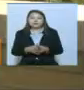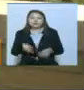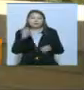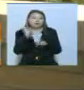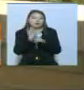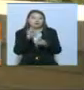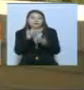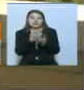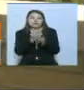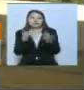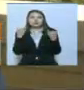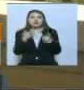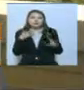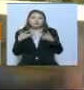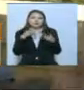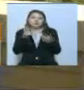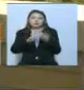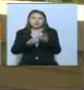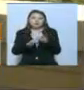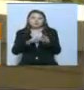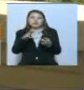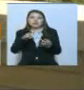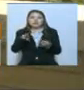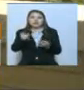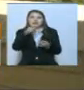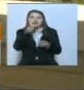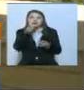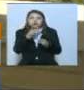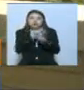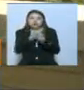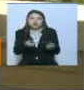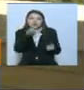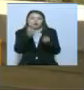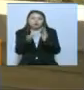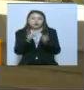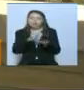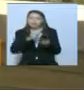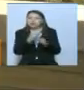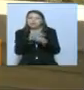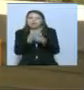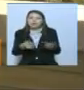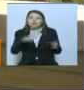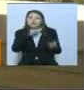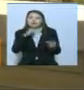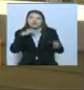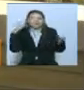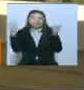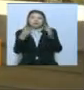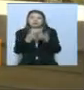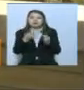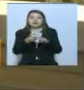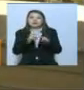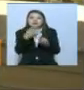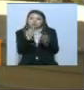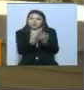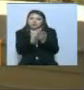Основная миссия нашего сегодняшнего мероприятия – популяризация тайской кухни в Магистауской области. Тайская кухня – одна из самых популярных в мире. И как пример